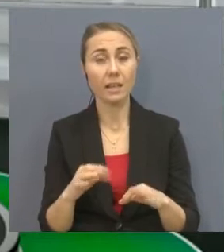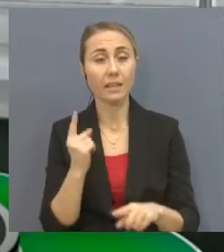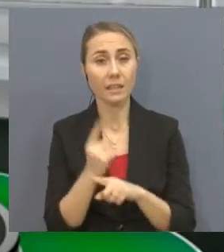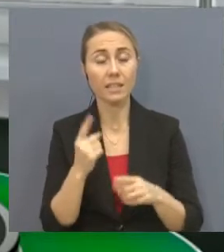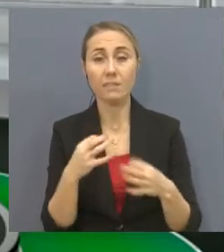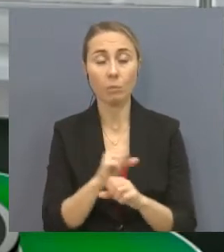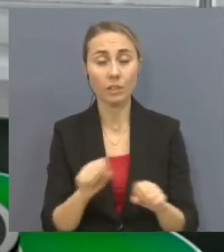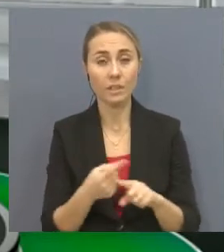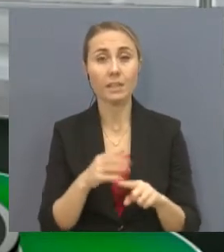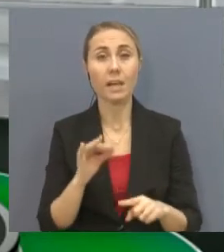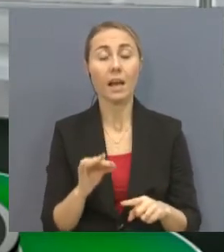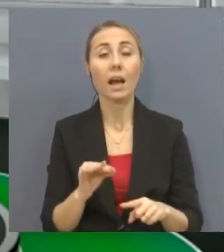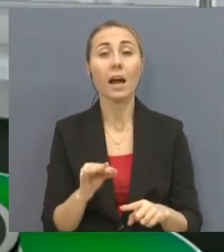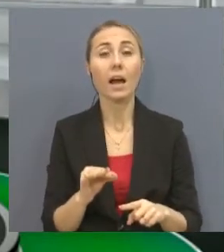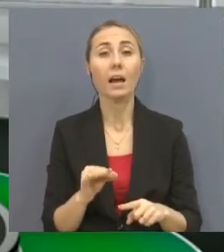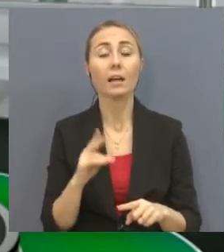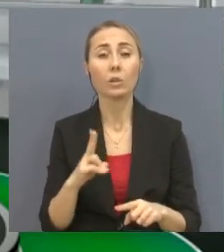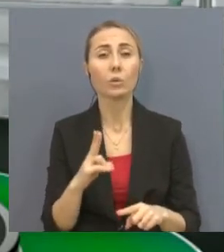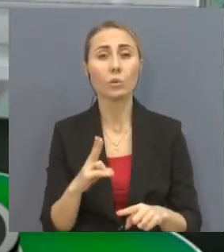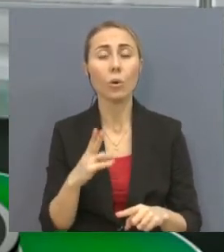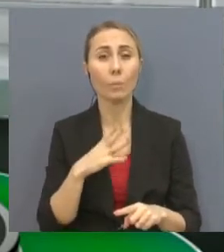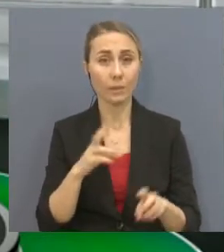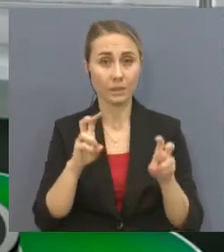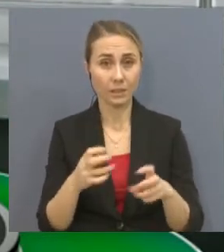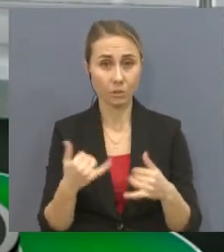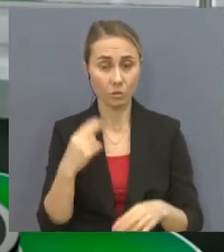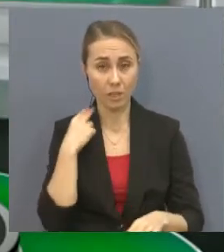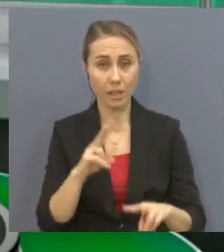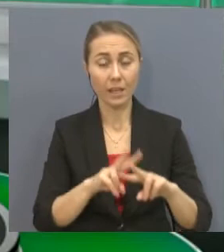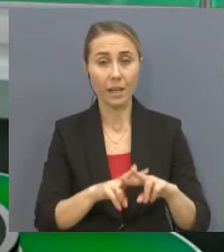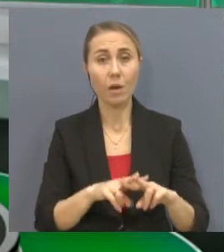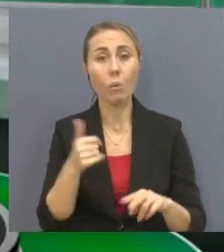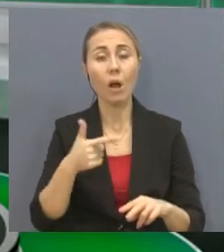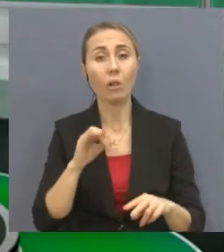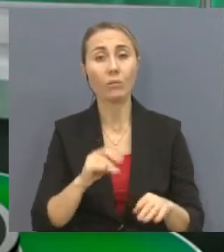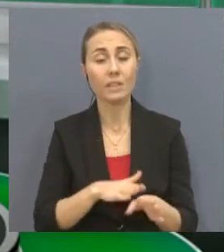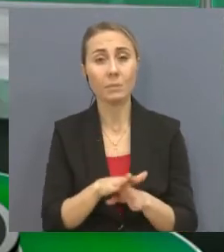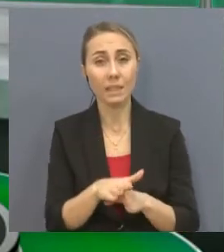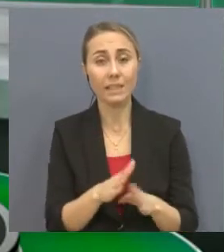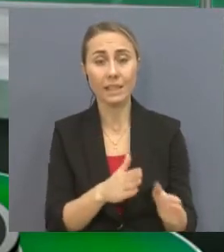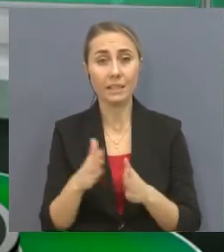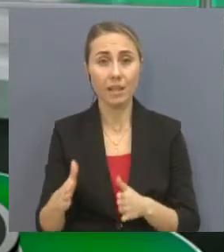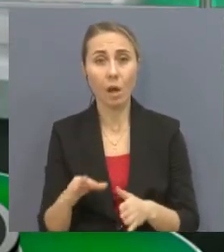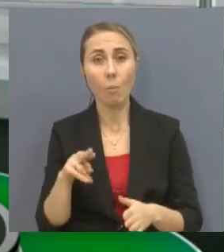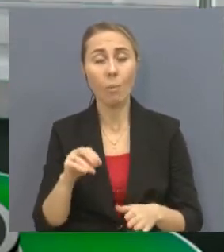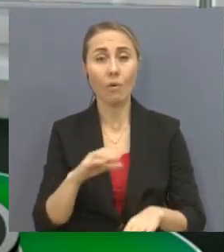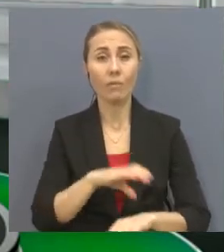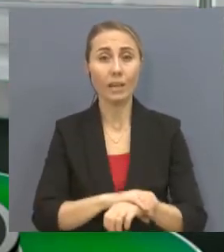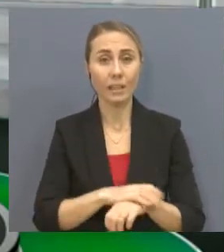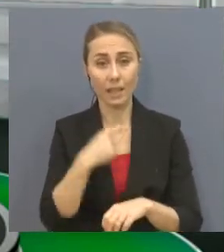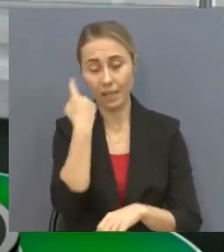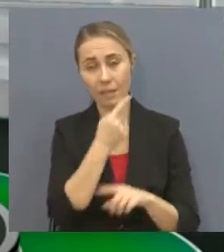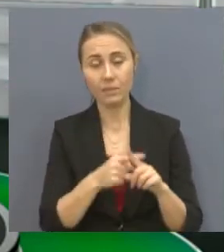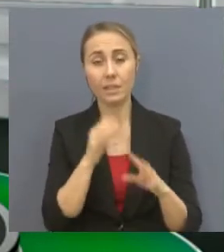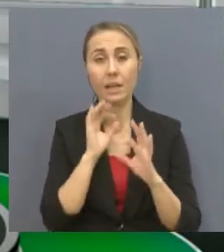к освобождению осужденного отбывающего наказание в учреждений уголовно-исполнительной системы по факту и в лицах